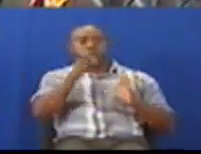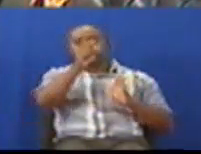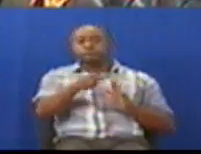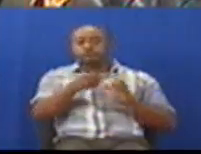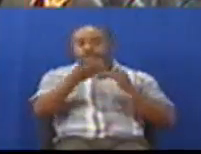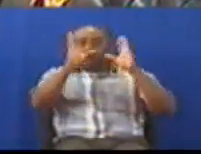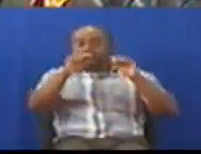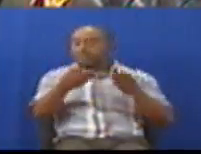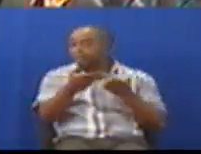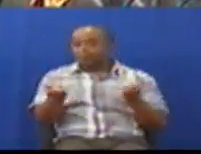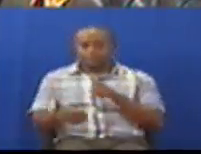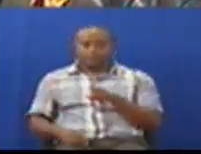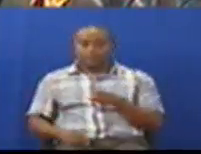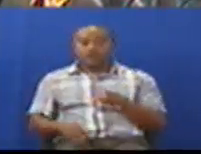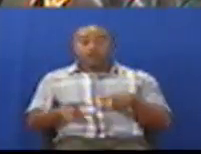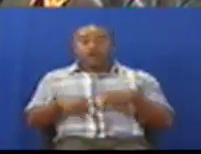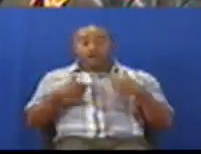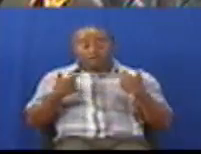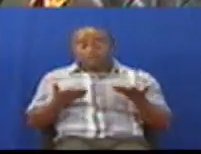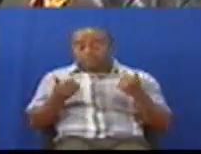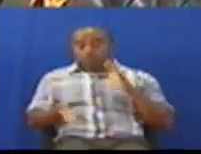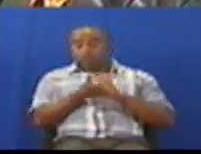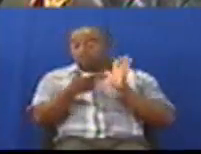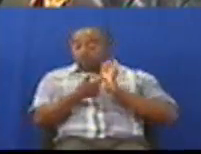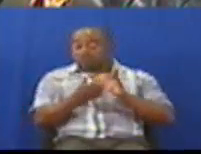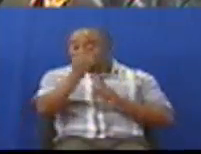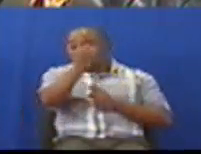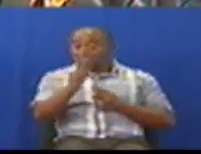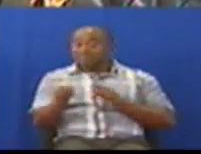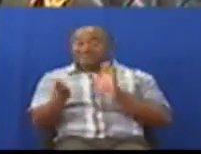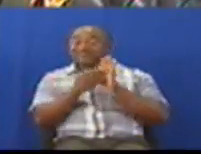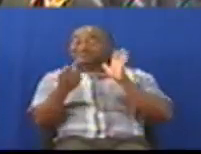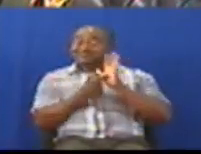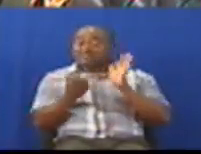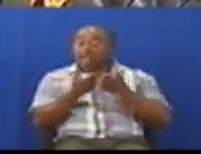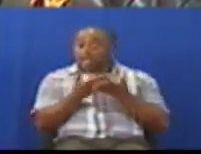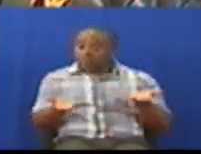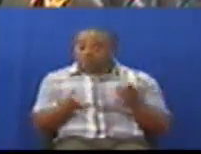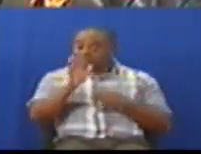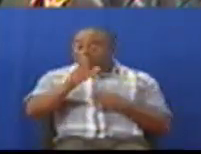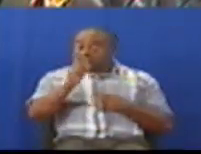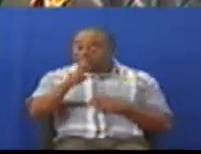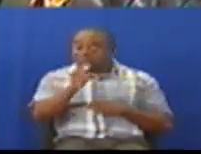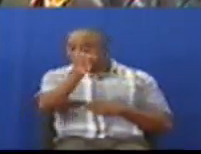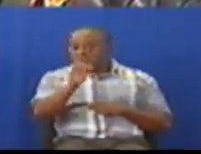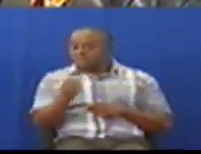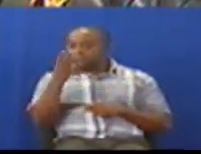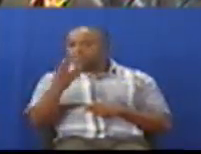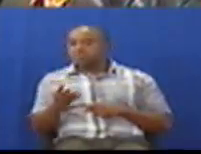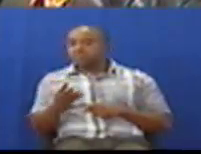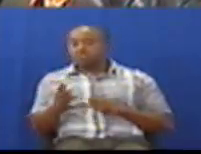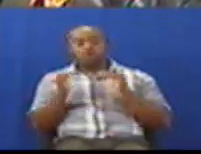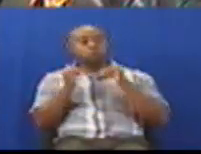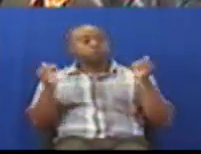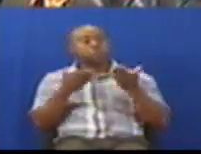taarifa mtu mwingine. Lakini ukionyesha kwamba 96% hazipo, zipo tu hizi 4, pia utakuwa hauweki huo